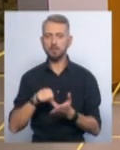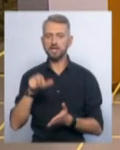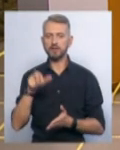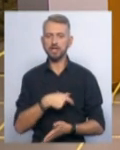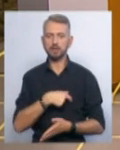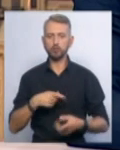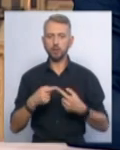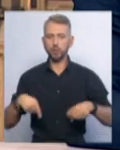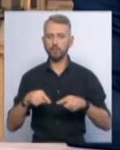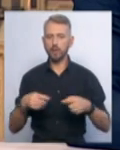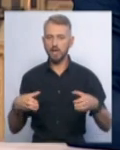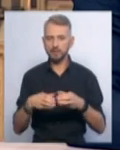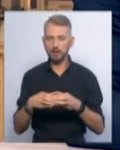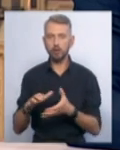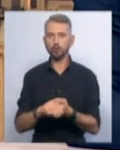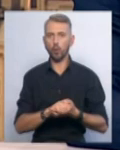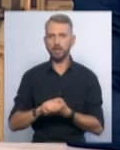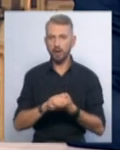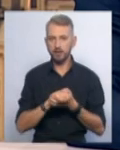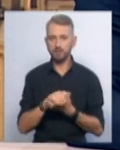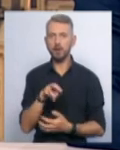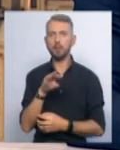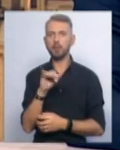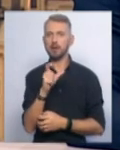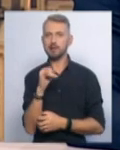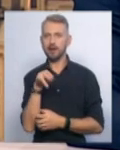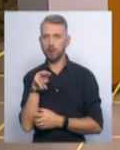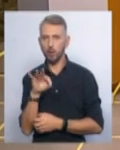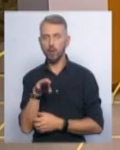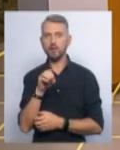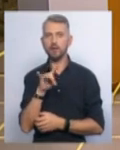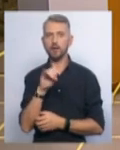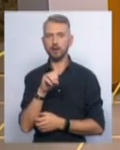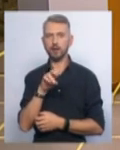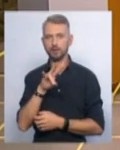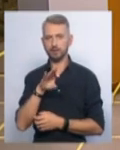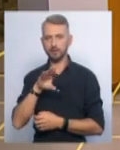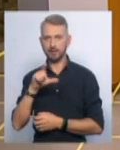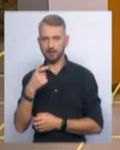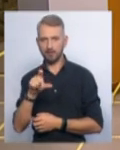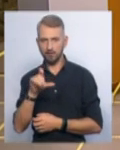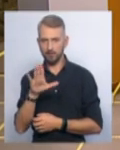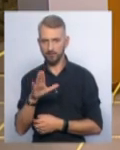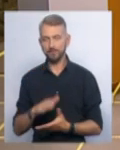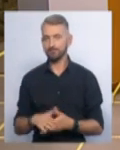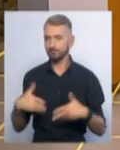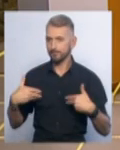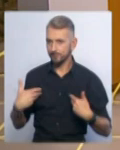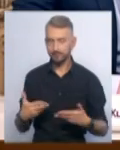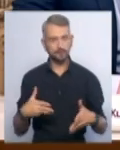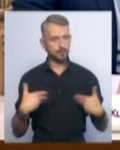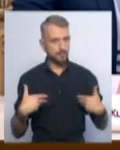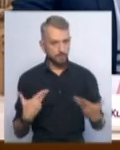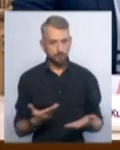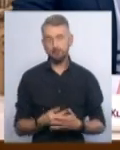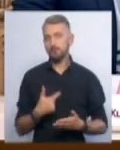фракції «Солідарність» пан Михайло Терентьєв. Пане Михайло, рада вас вітати в нашій студії. Добрий день. Отже, шановні кияни, як я і проанонсувала,